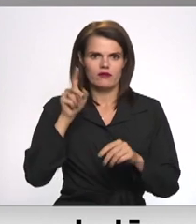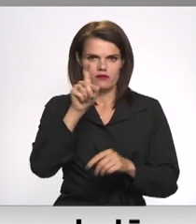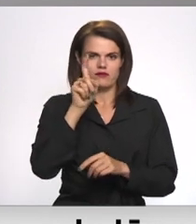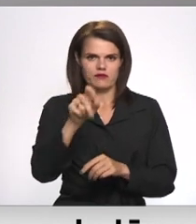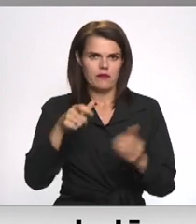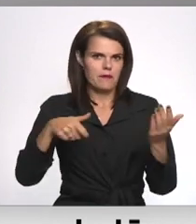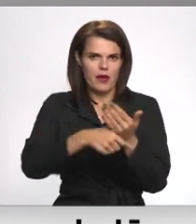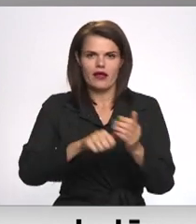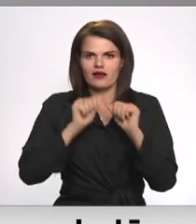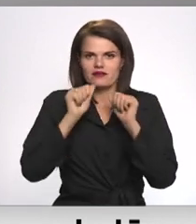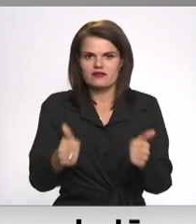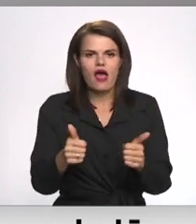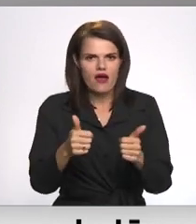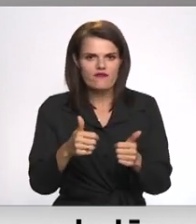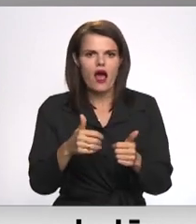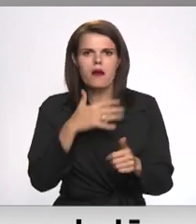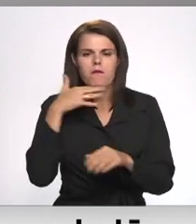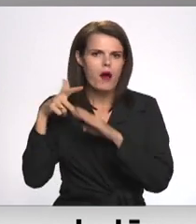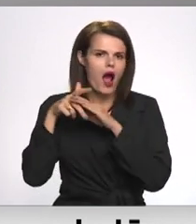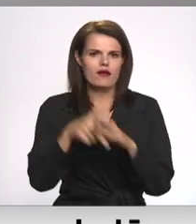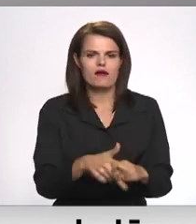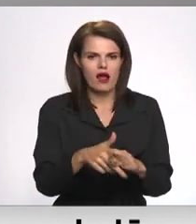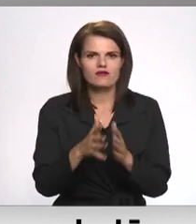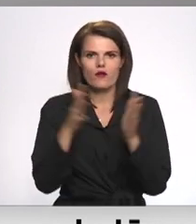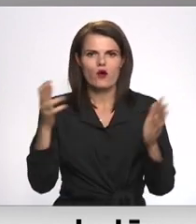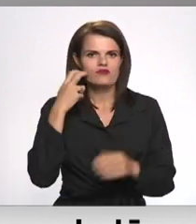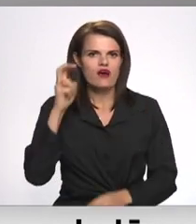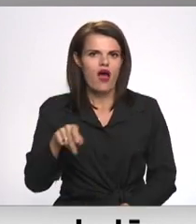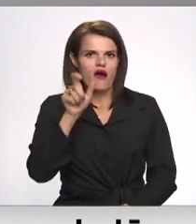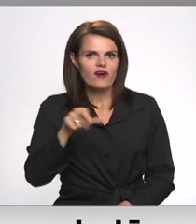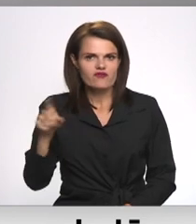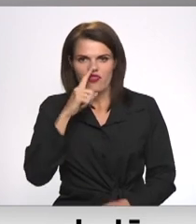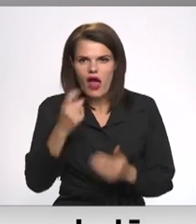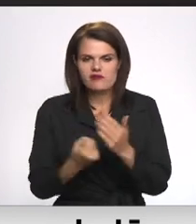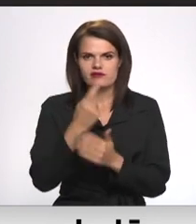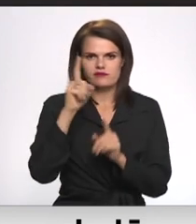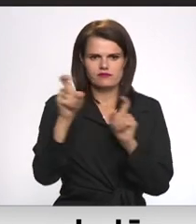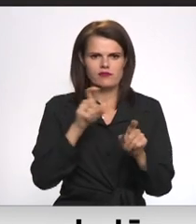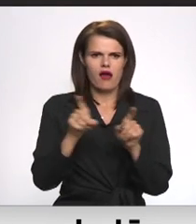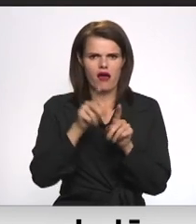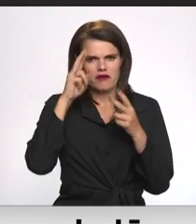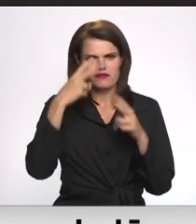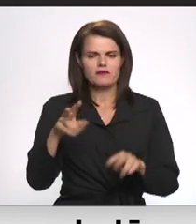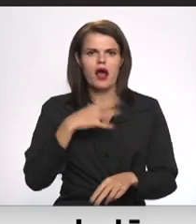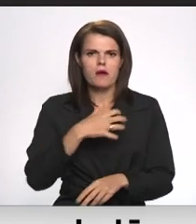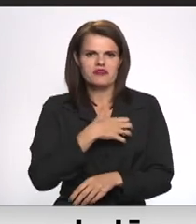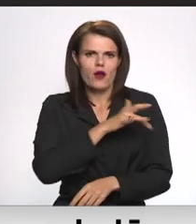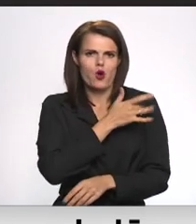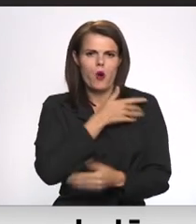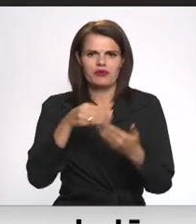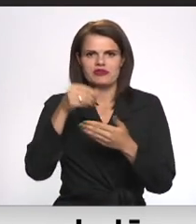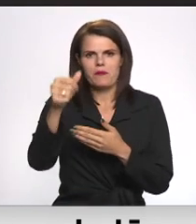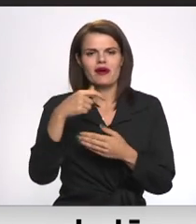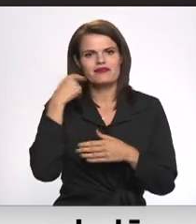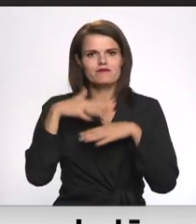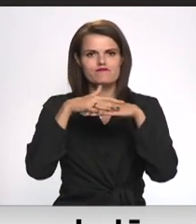bērnu piereģistrēšana ēdināšanai daudziem vecākiem neizdevās. Turklāt daudz paužu neizpratni par komisijas maksu, kas piemērota veicot